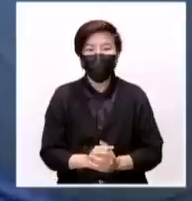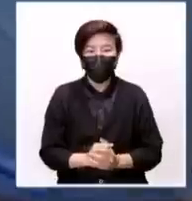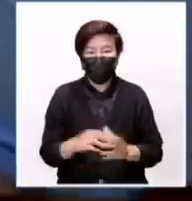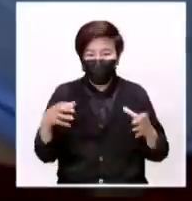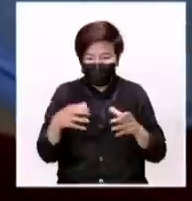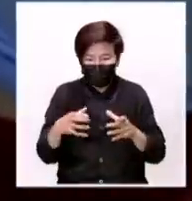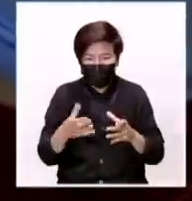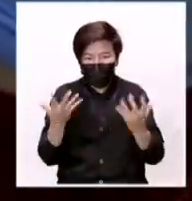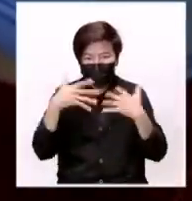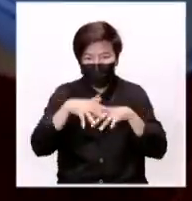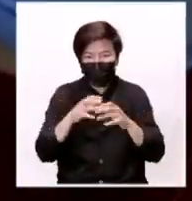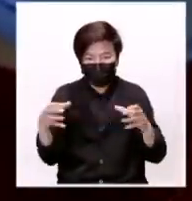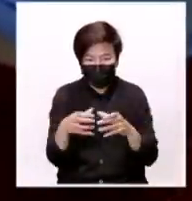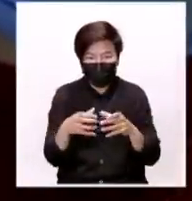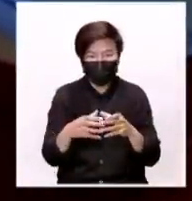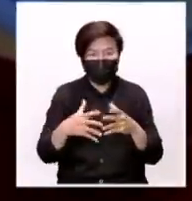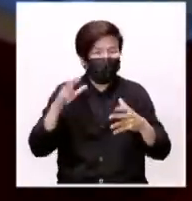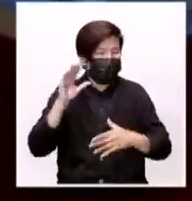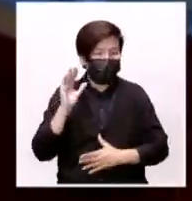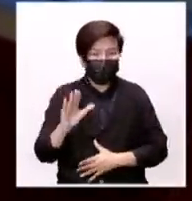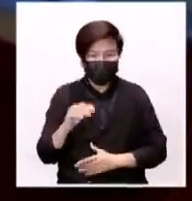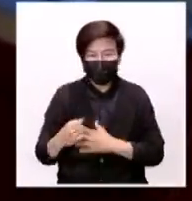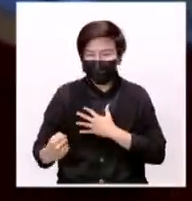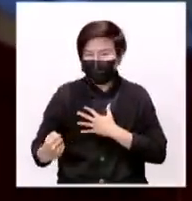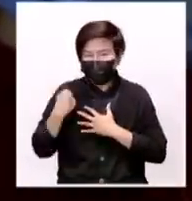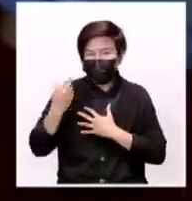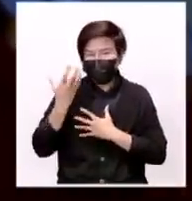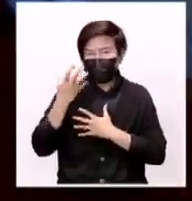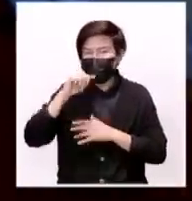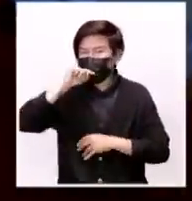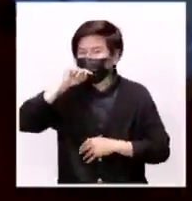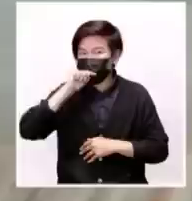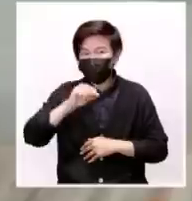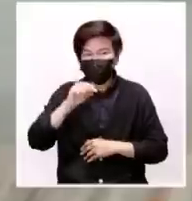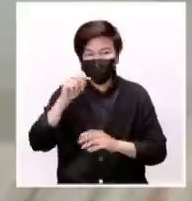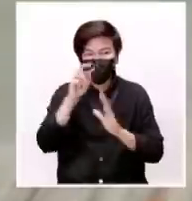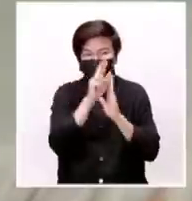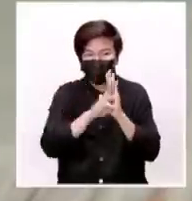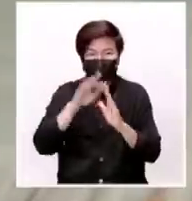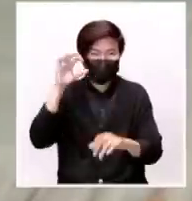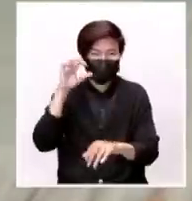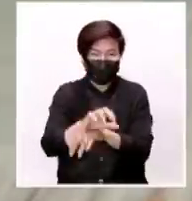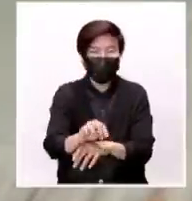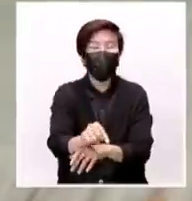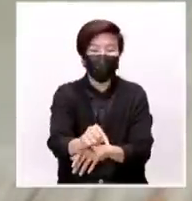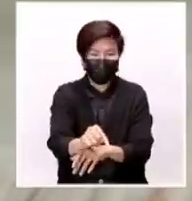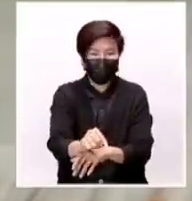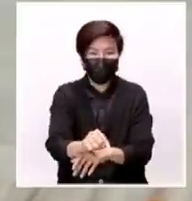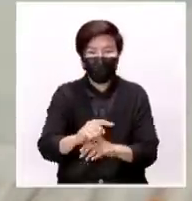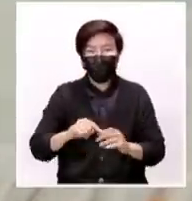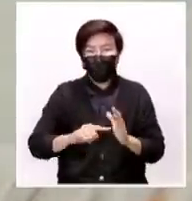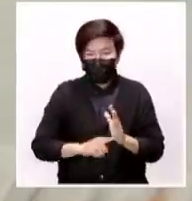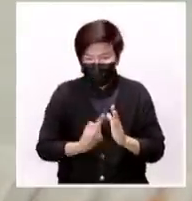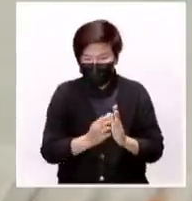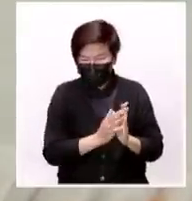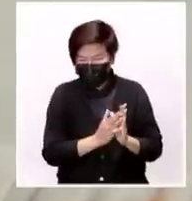มกลุ่มกันเนี่ยนะคะถือว่าเป็นคำสั่งเข้มครั้งแรกของมาเลเซียนับตั้งแต่เดือนมีนาคมปีที่แล้วเองเลยนะคะเพราะฉะนั้นเห็นได้ว่ามาเลเซียสถานการณ์ห